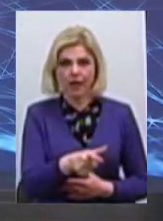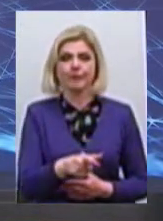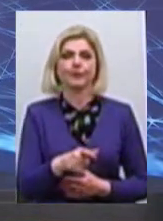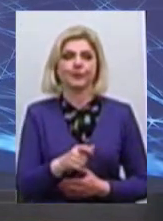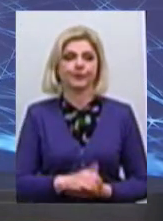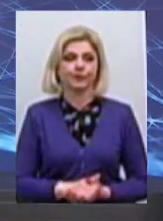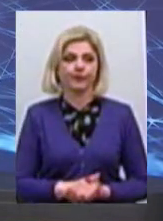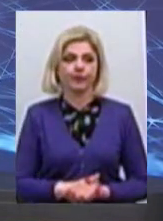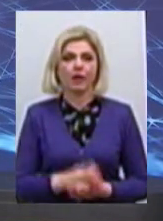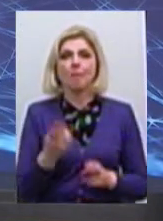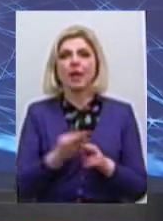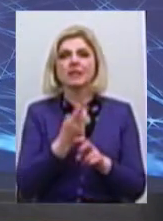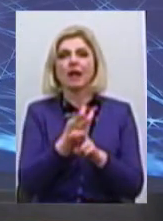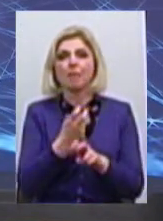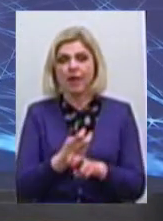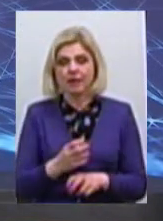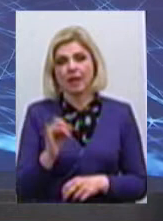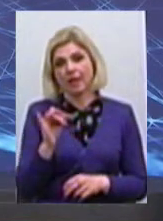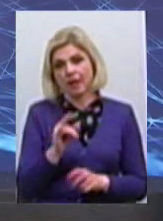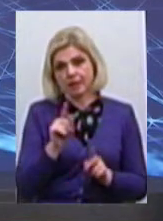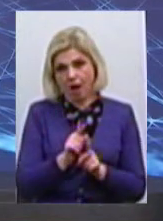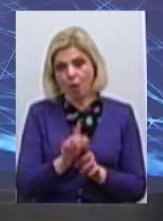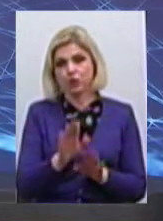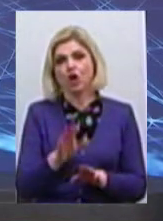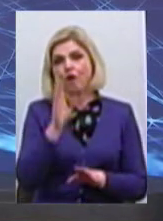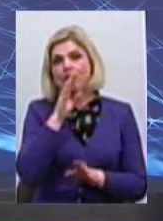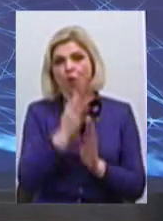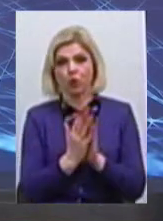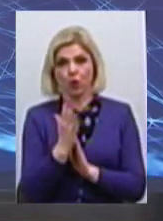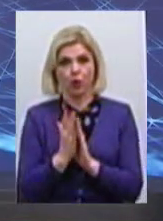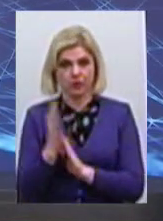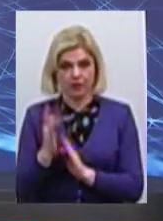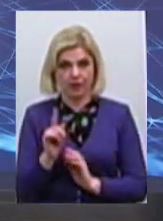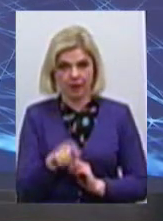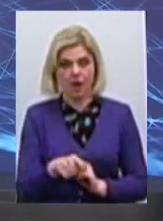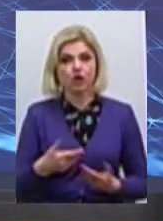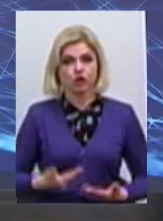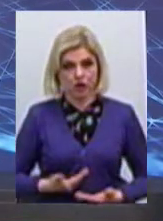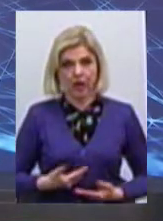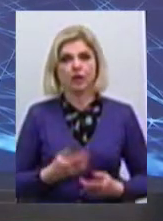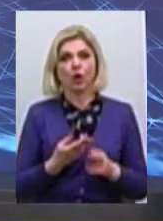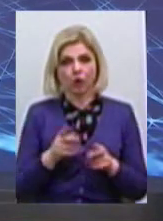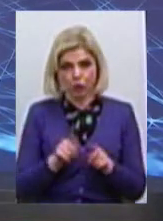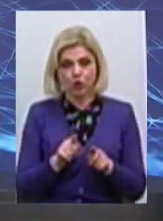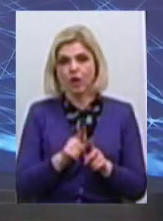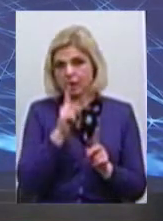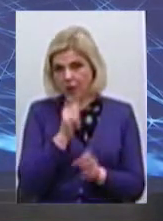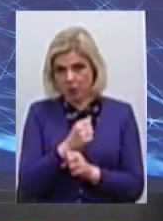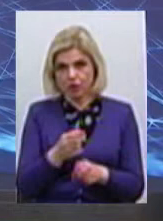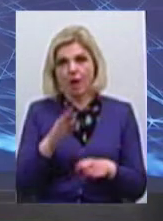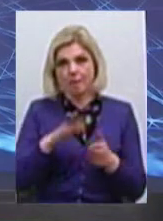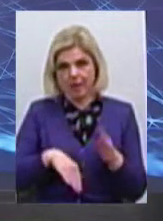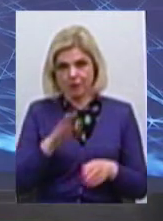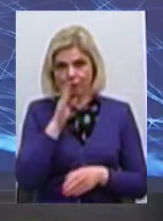безхребетні, а також водорості, життя яких також неможливо без води.